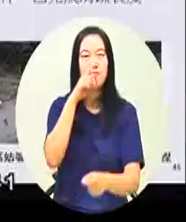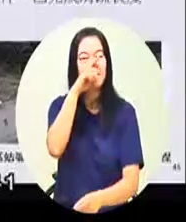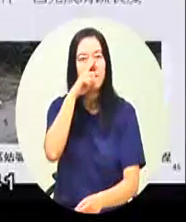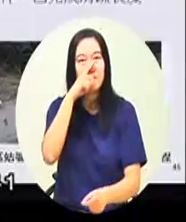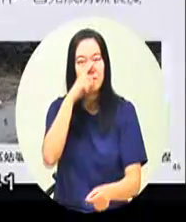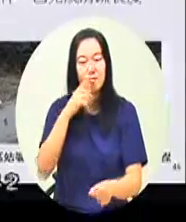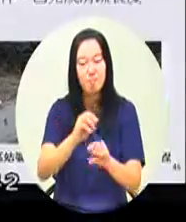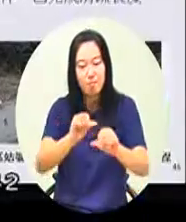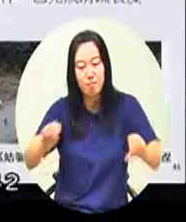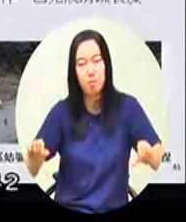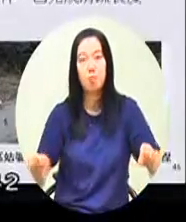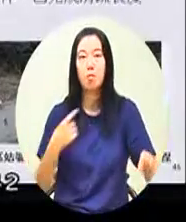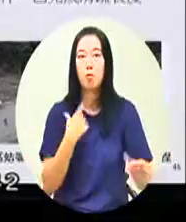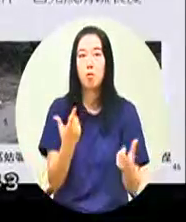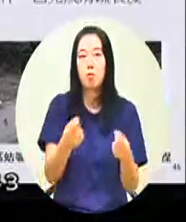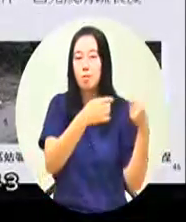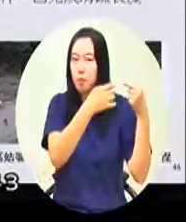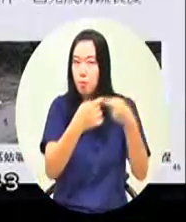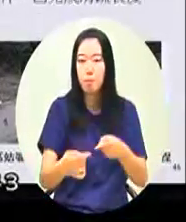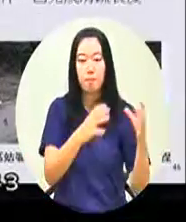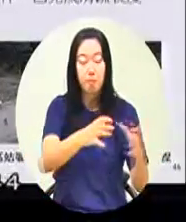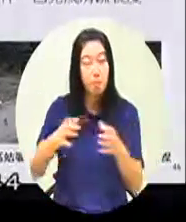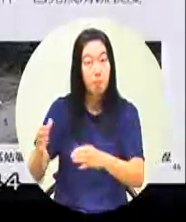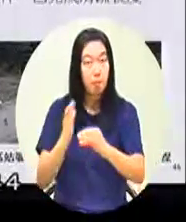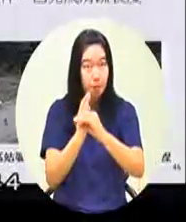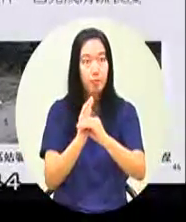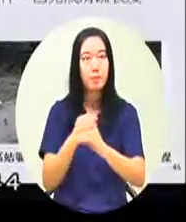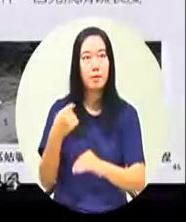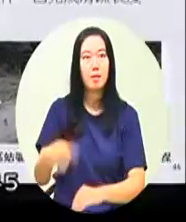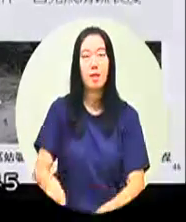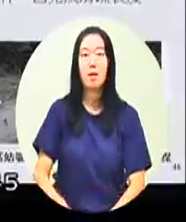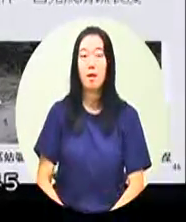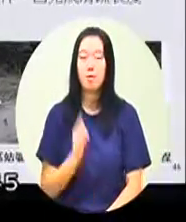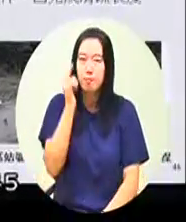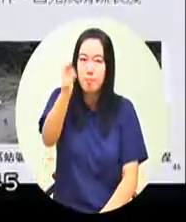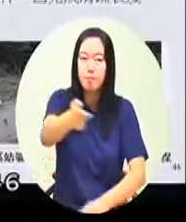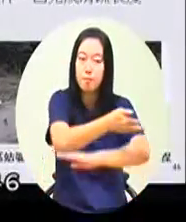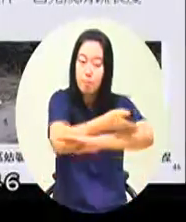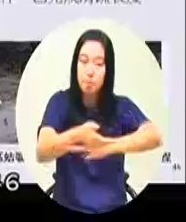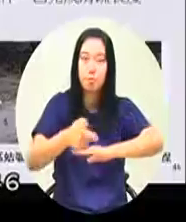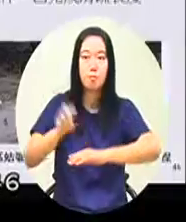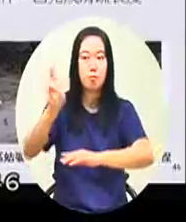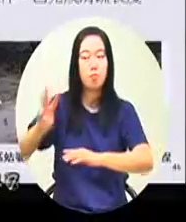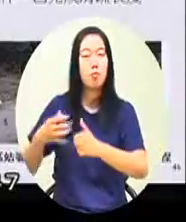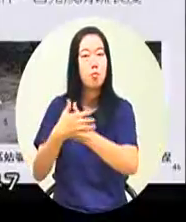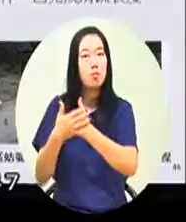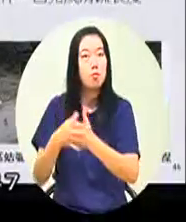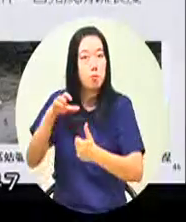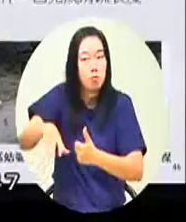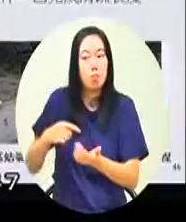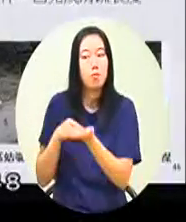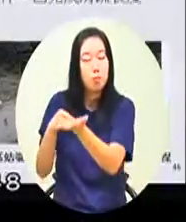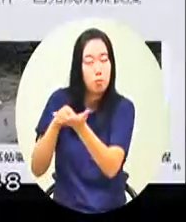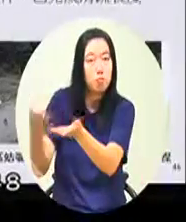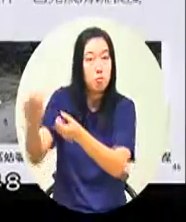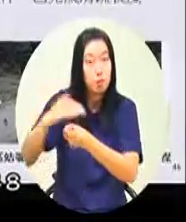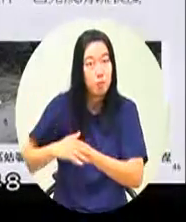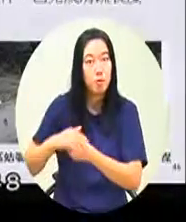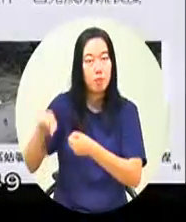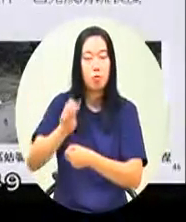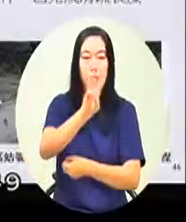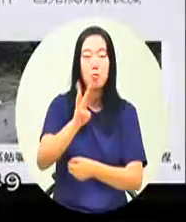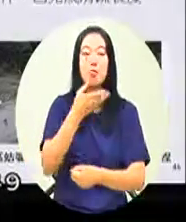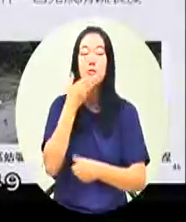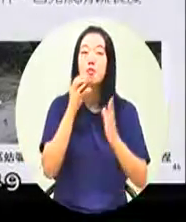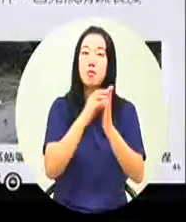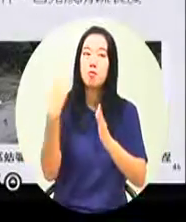淤工作是持续在办理中。那野溪的清淤经费主要是跟水保局这边来争取，那由水利局这边